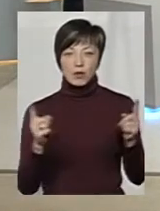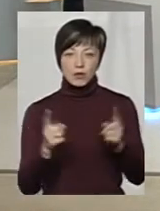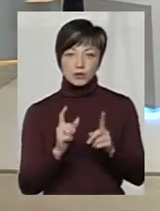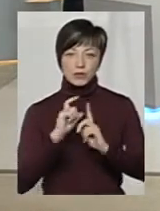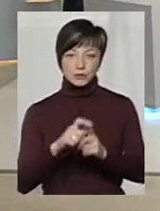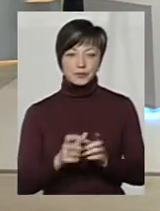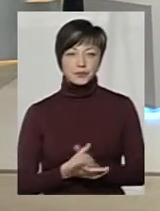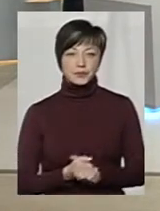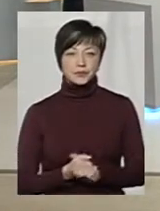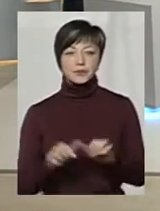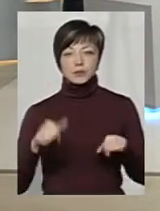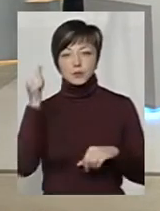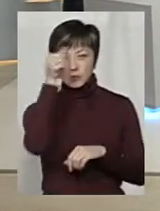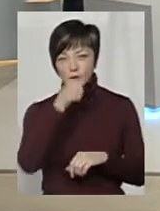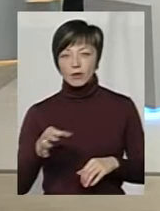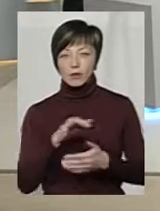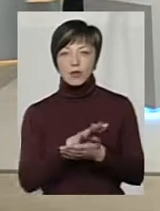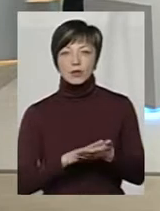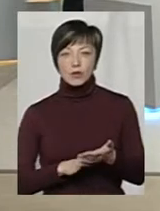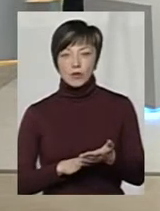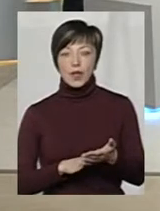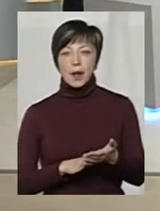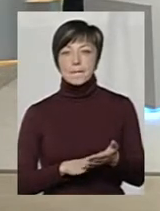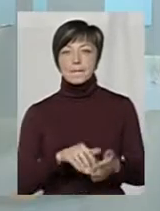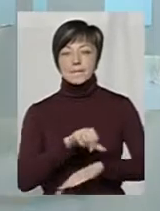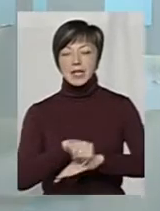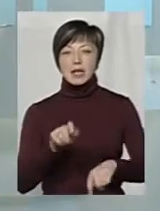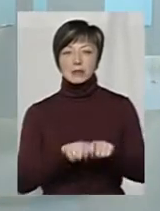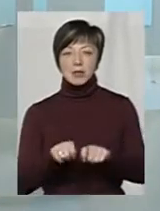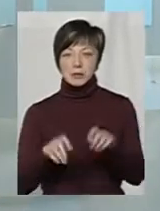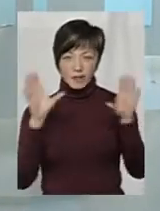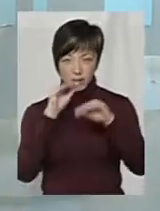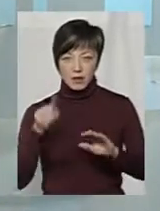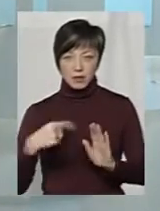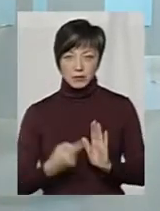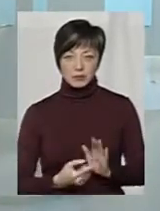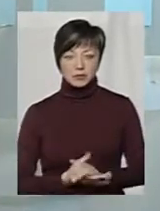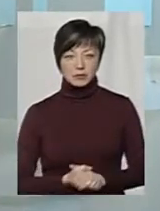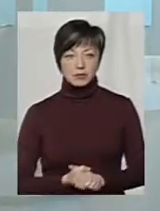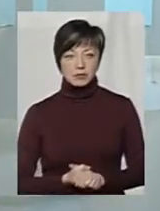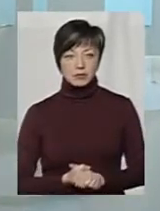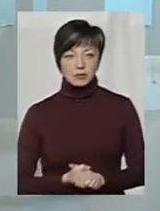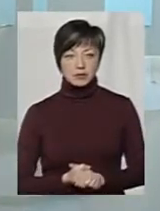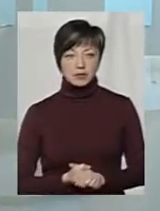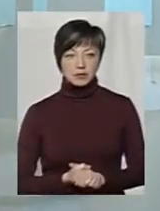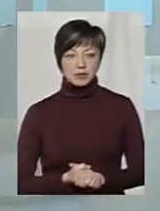давати відповіді. В цьому році в області продовжився митний експеримент. Наскільки він вдалий?